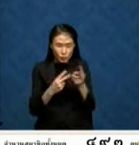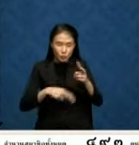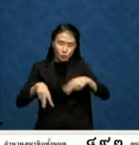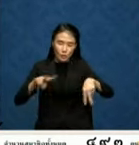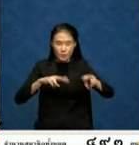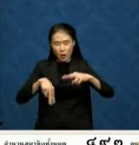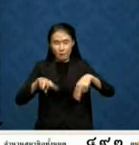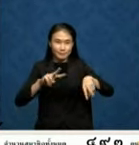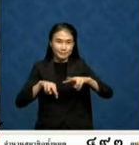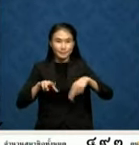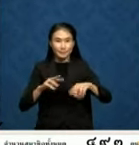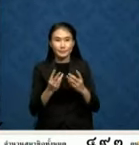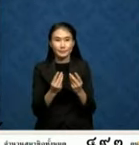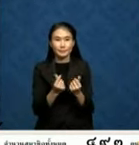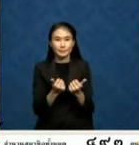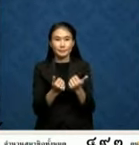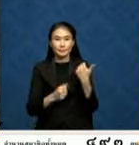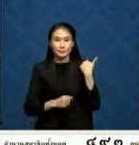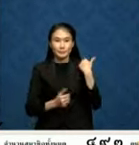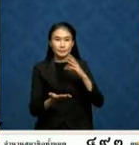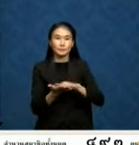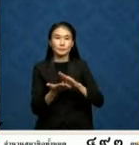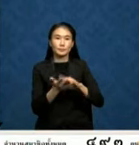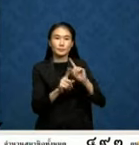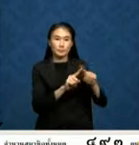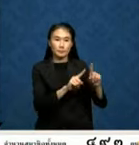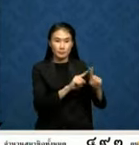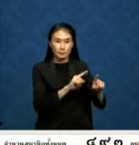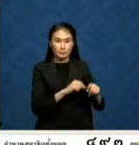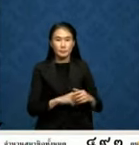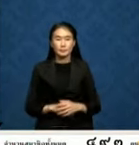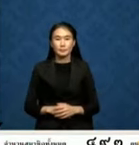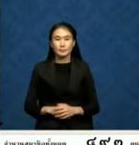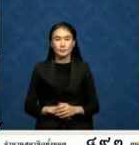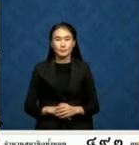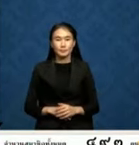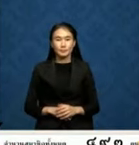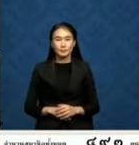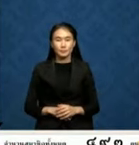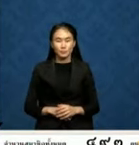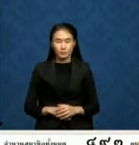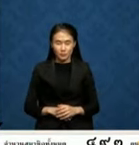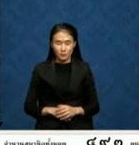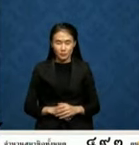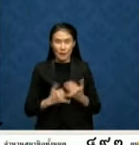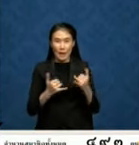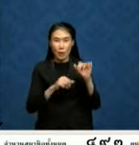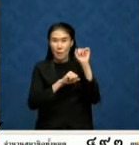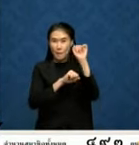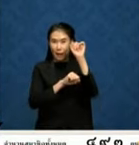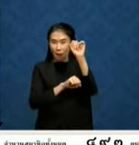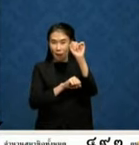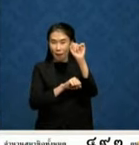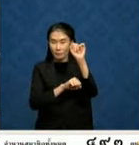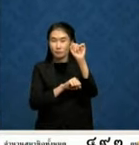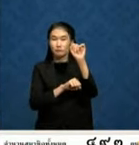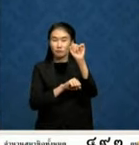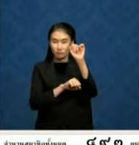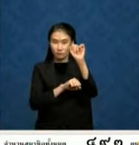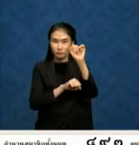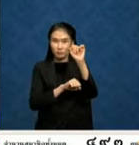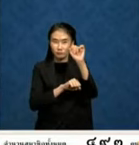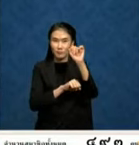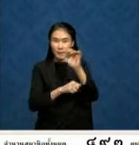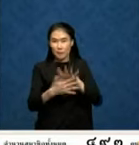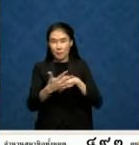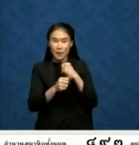นะครับตัวเลขนะครับแล้วก็ข้อมูลต่างๆนะครับโดยรอบคอบนะครับจึงได้มีการประกาศออกมาเป็นผลของ FT นะ